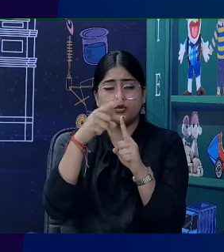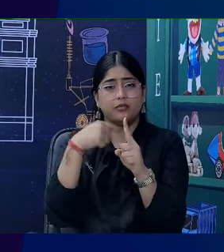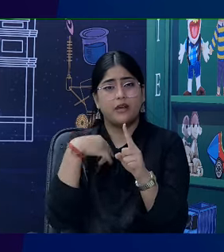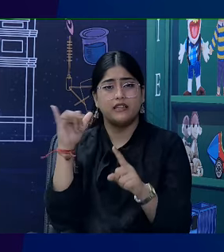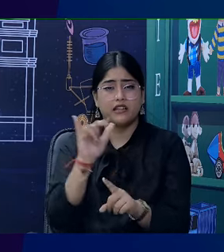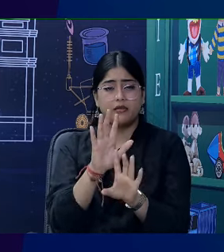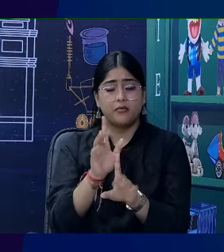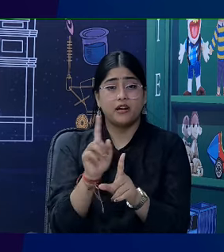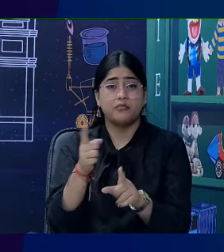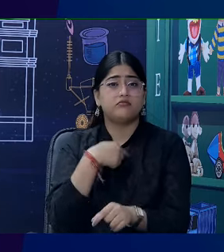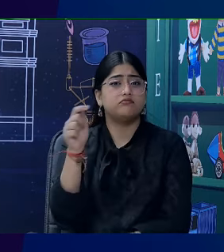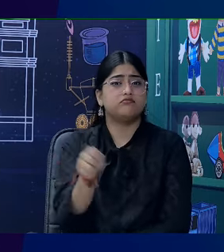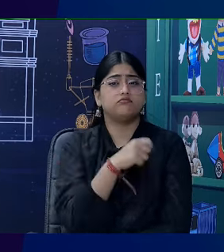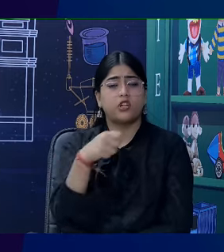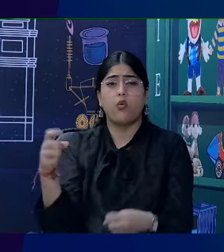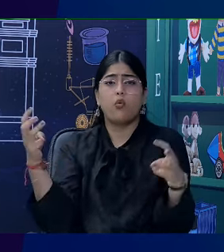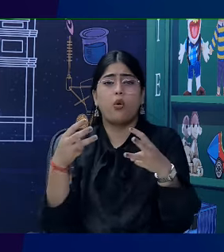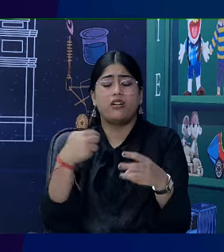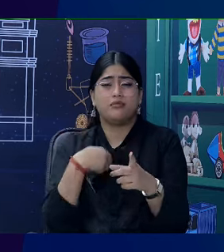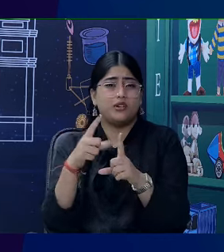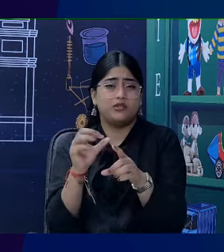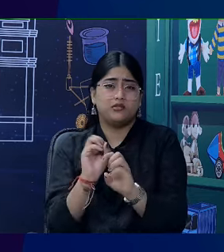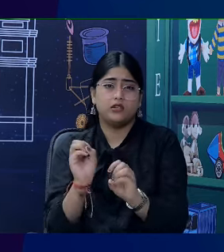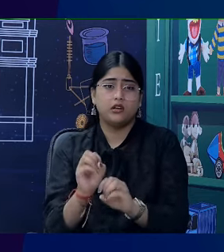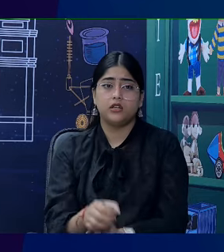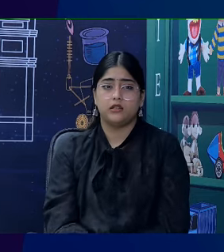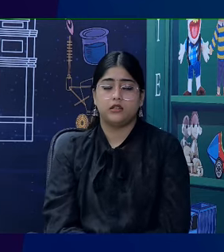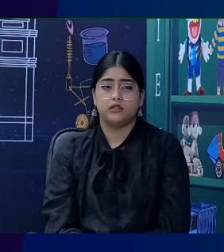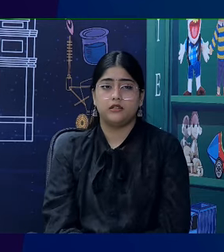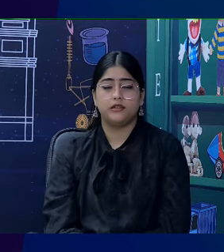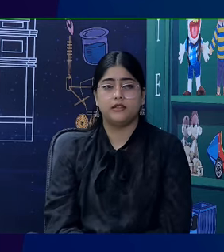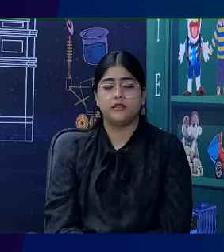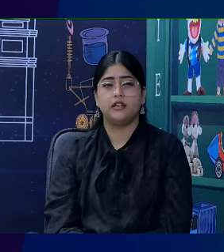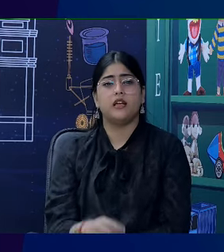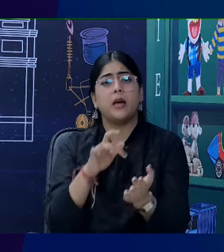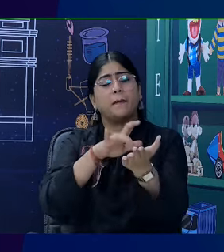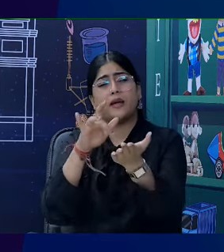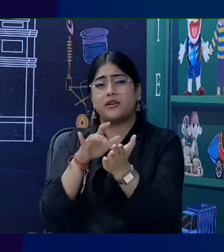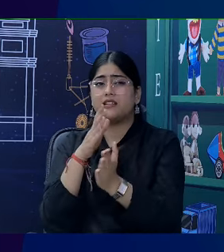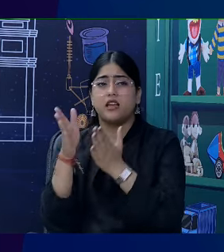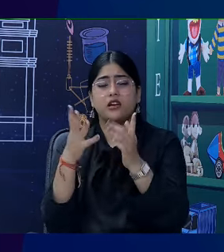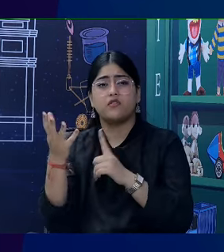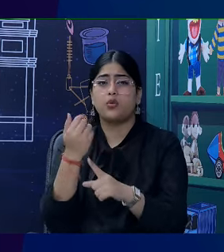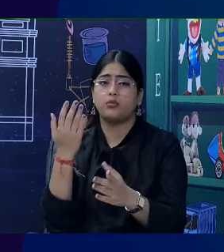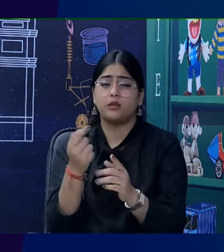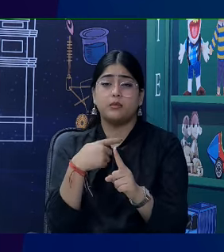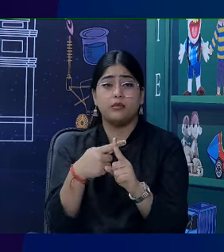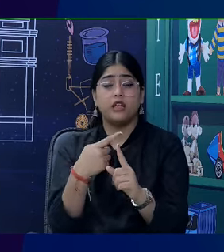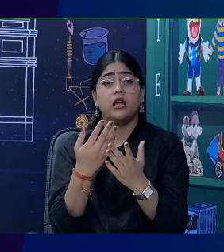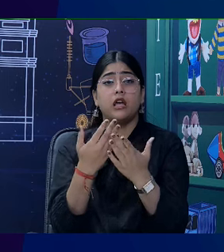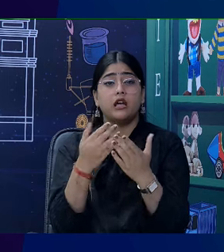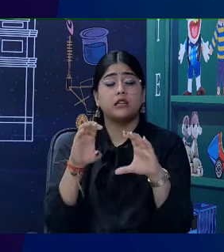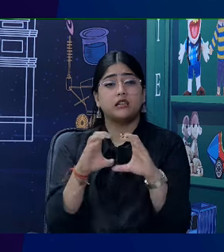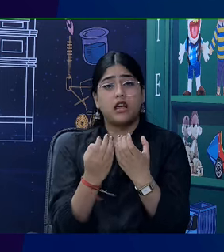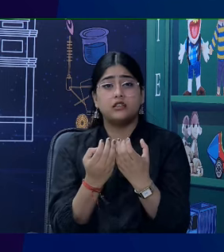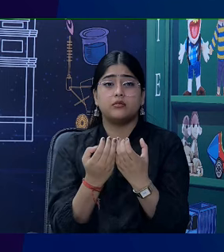पकड़ के इसको तलवार को हम लोग बच्चों को शो कर सकते हैं चाहे मेले से खरीद के ले आइए हर जगह मिलती है और बच्चों की कक्षाओं में भी हम देखते हैं इस